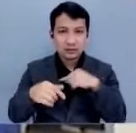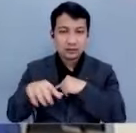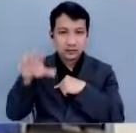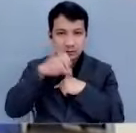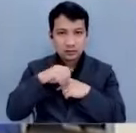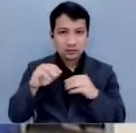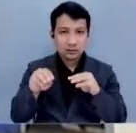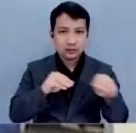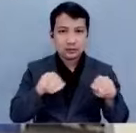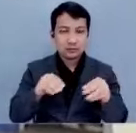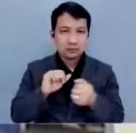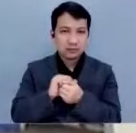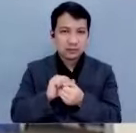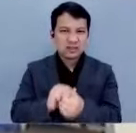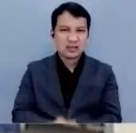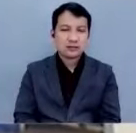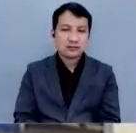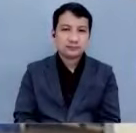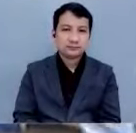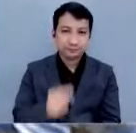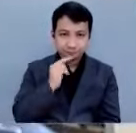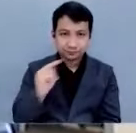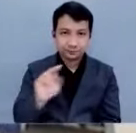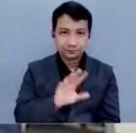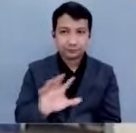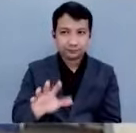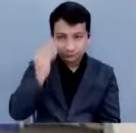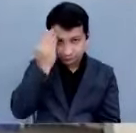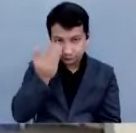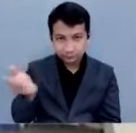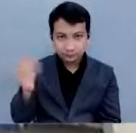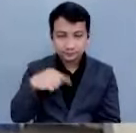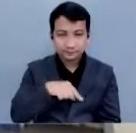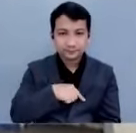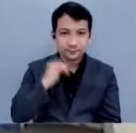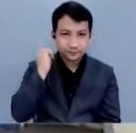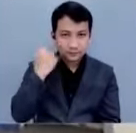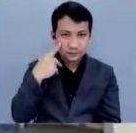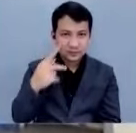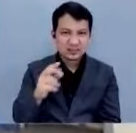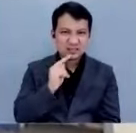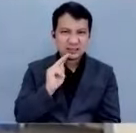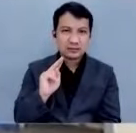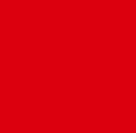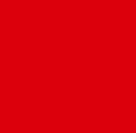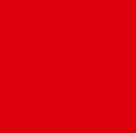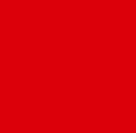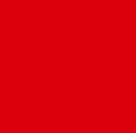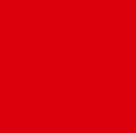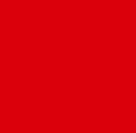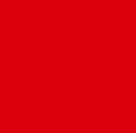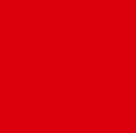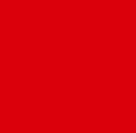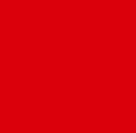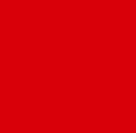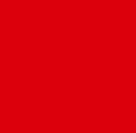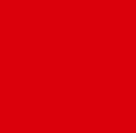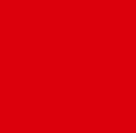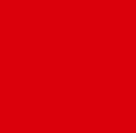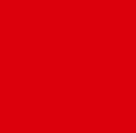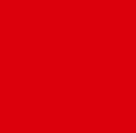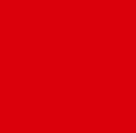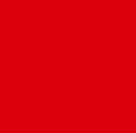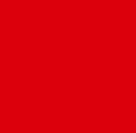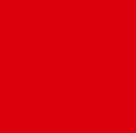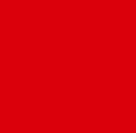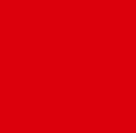mga makakasabay. Nagbabalita mula sa frontline, Justine Punsalang, News 5. Mga kapatid, Jiggy Manikad